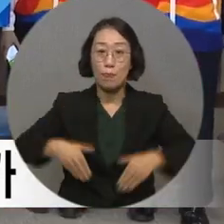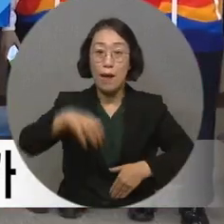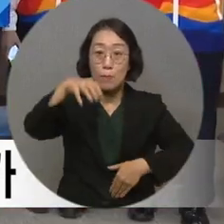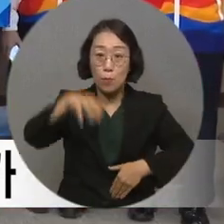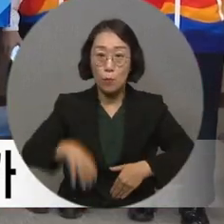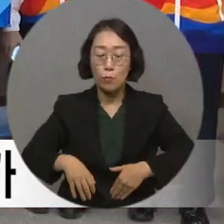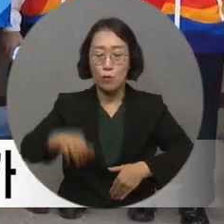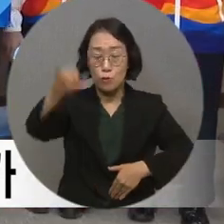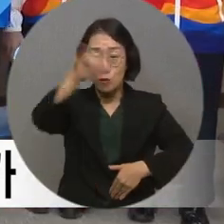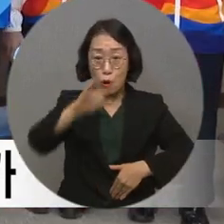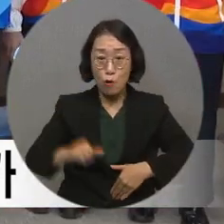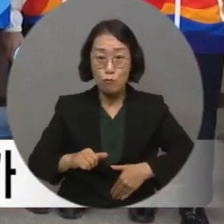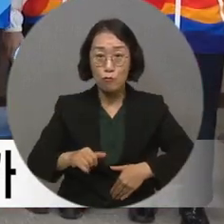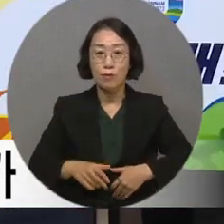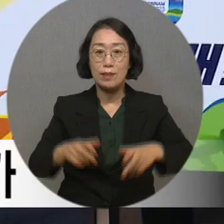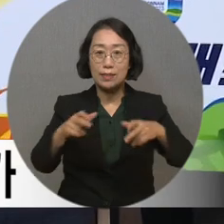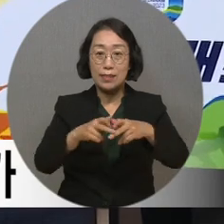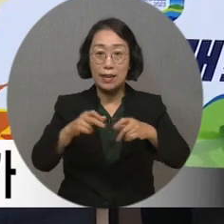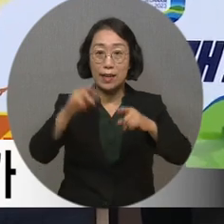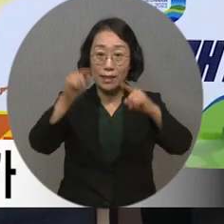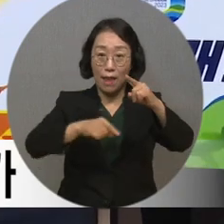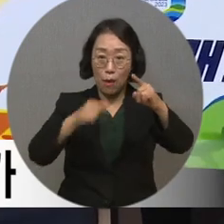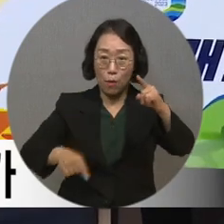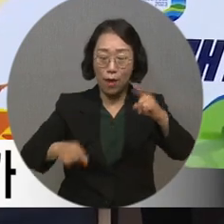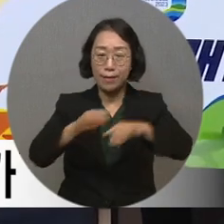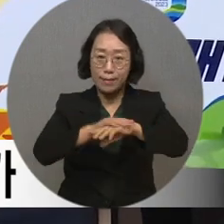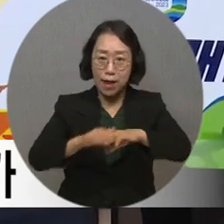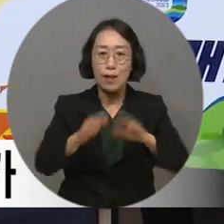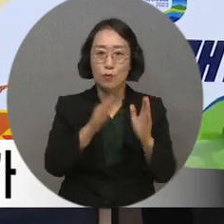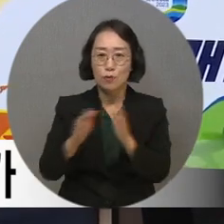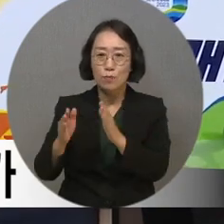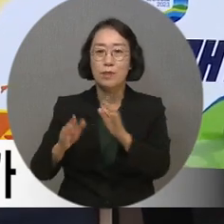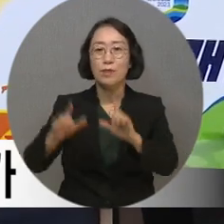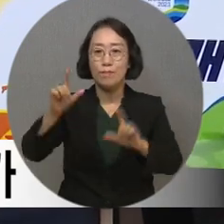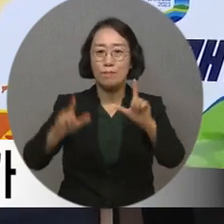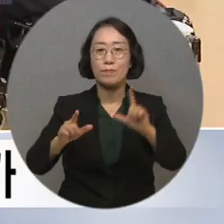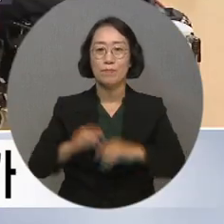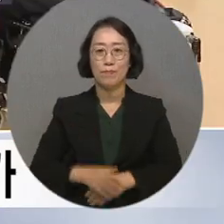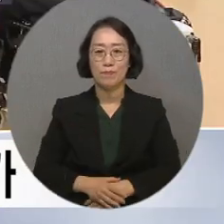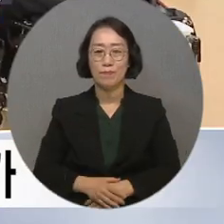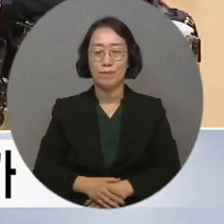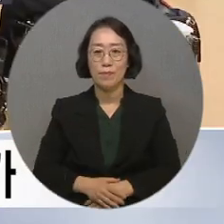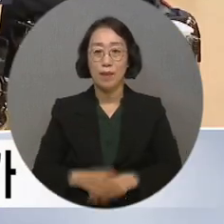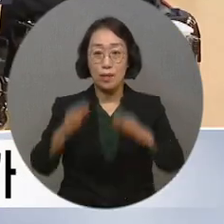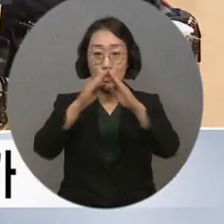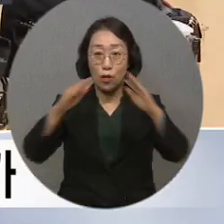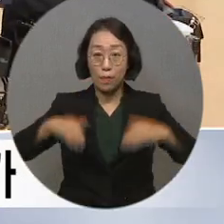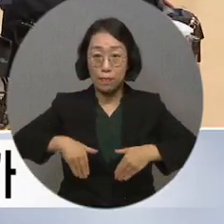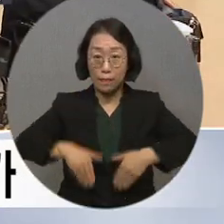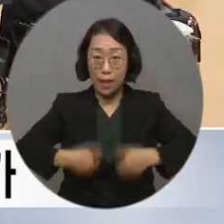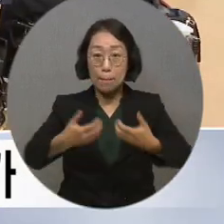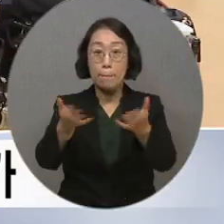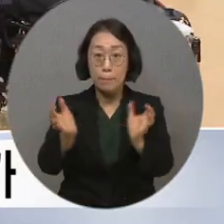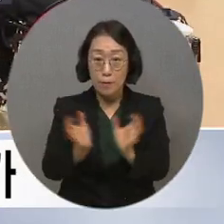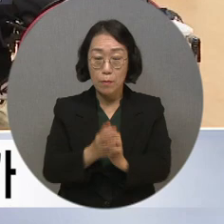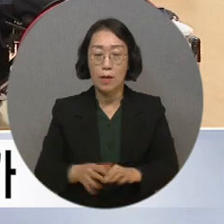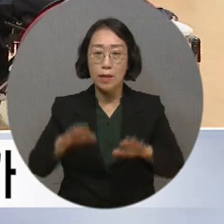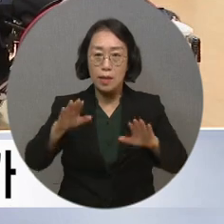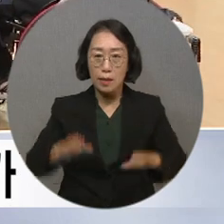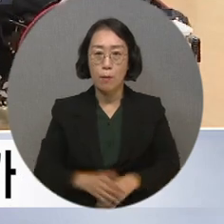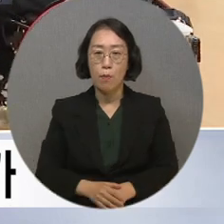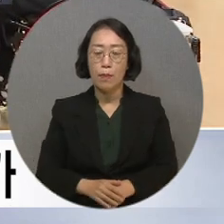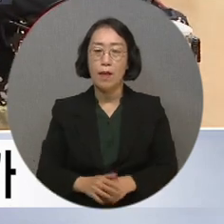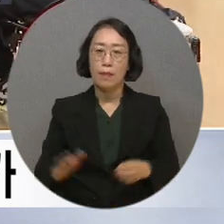열리는 전국장애인 체육대회 성공 개최를 위해 만전을 기하고 있습니다. 전남 선수단은 이번 대회에서